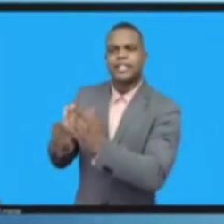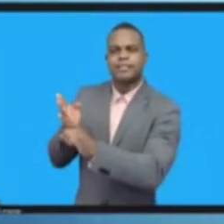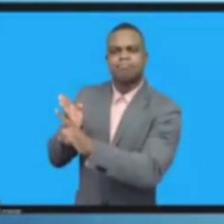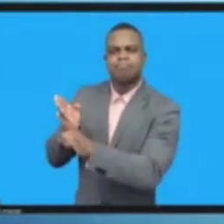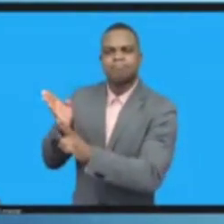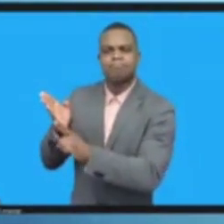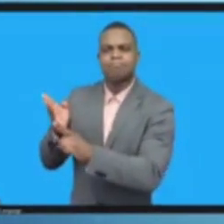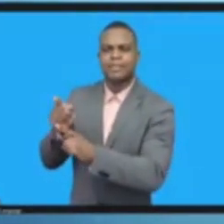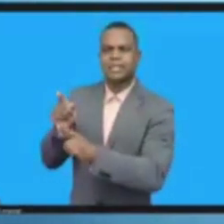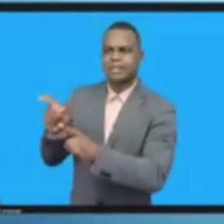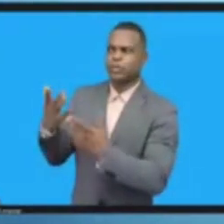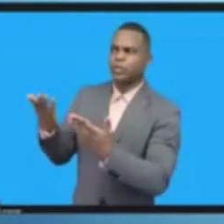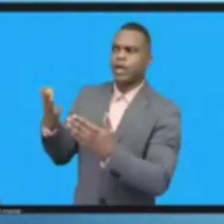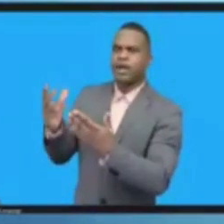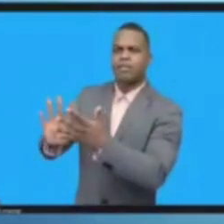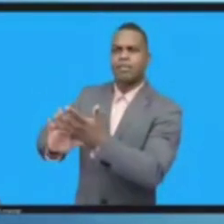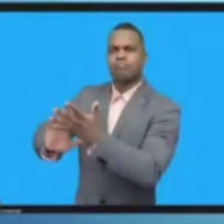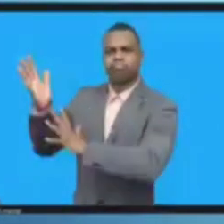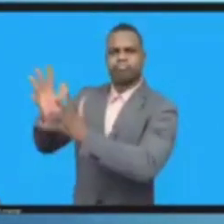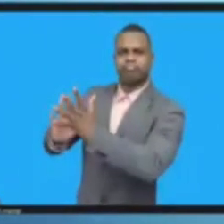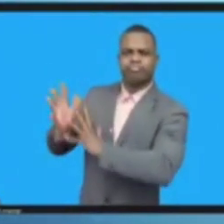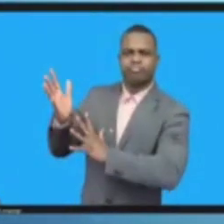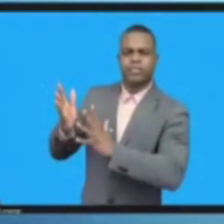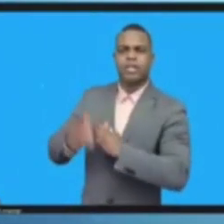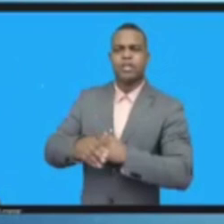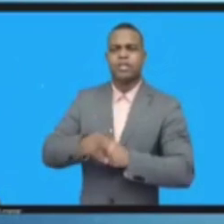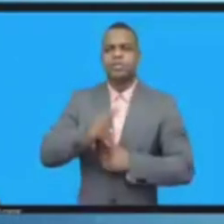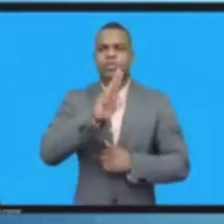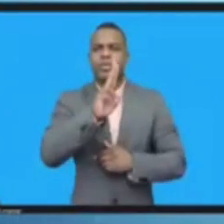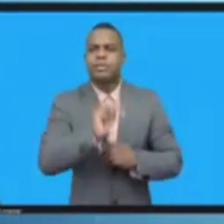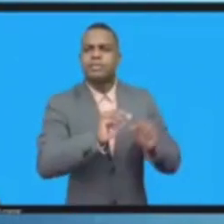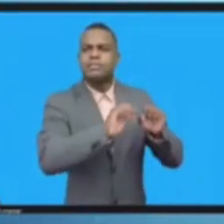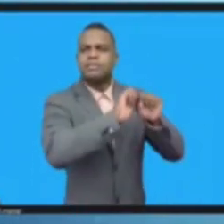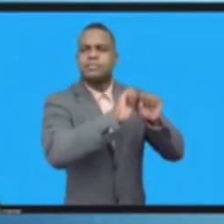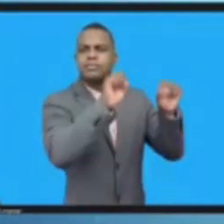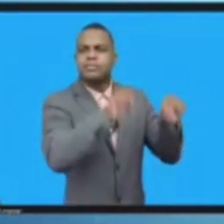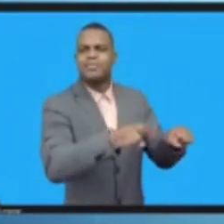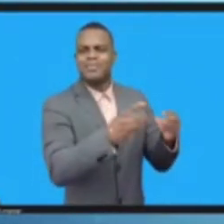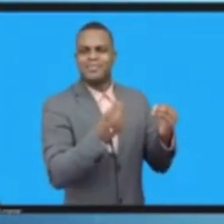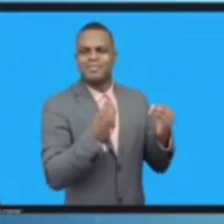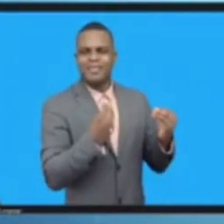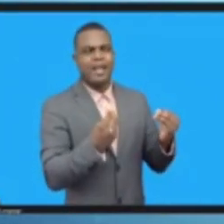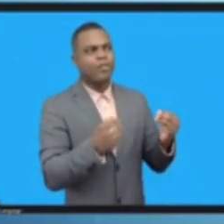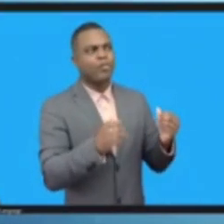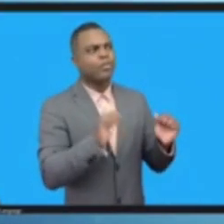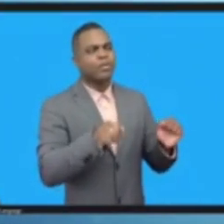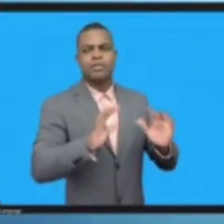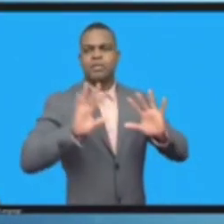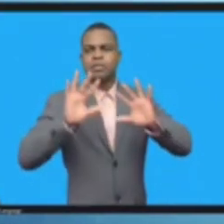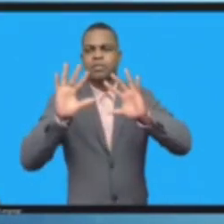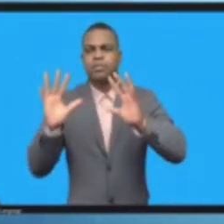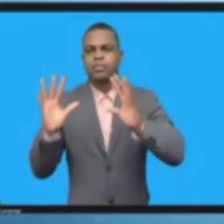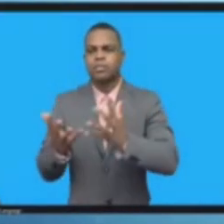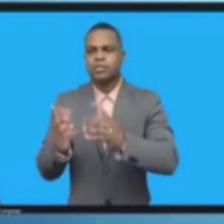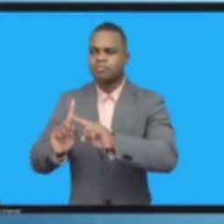Et pour le système des Nations Unies, cela vise à renforcer les accords mondiaux